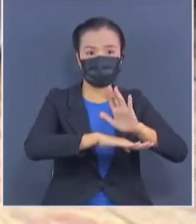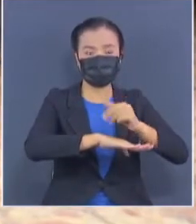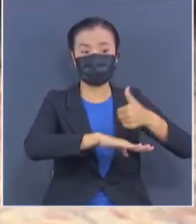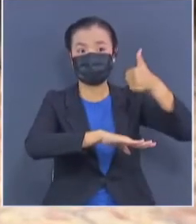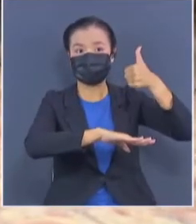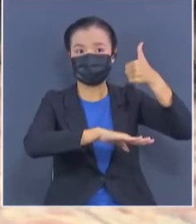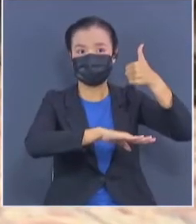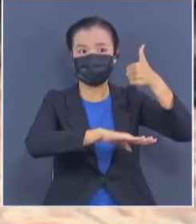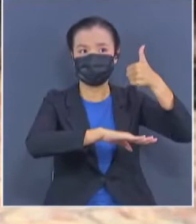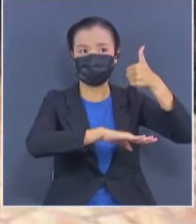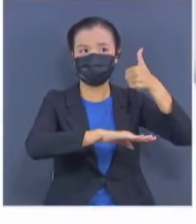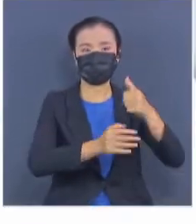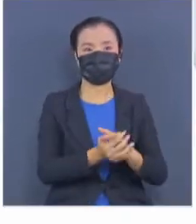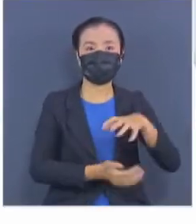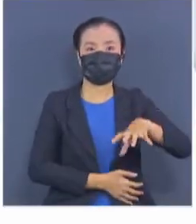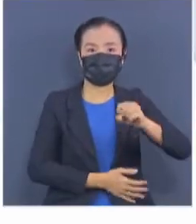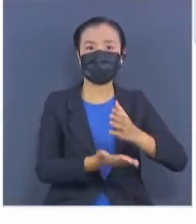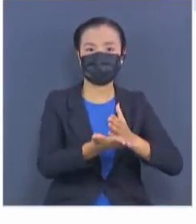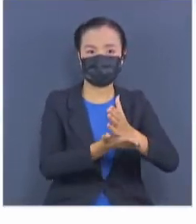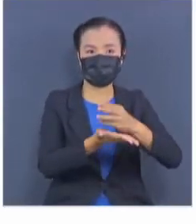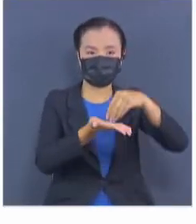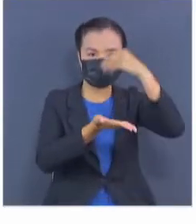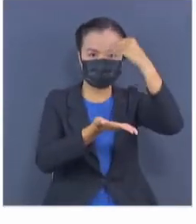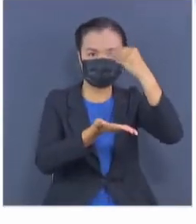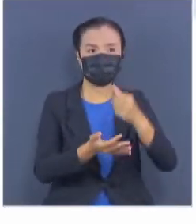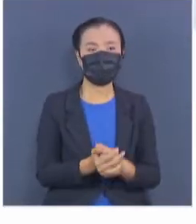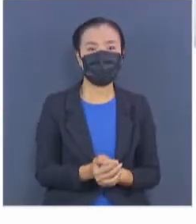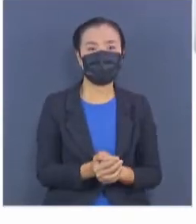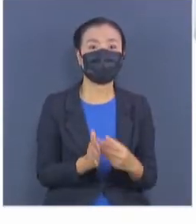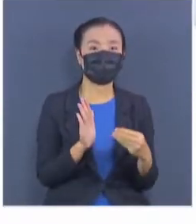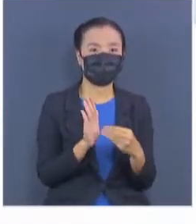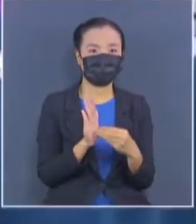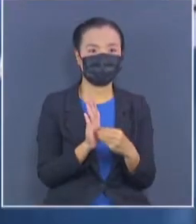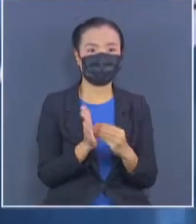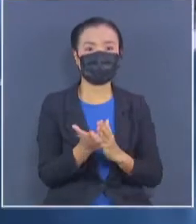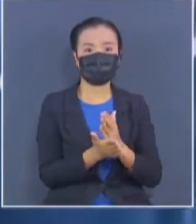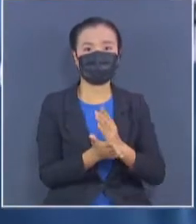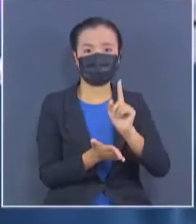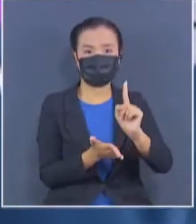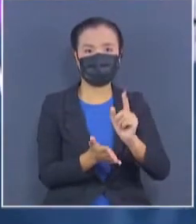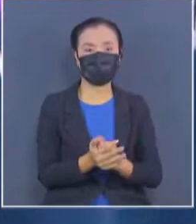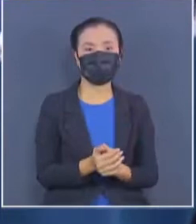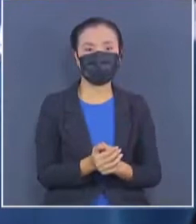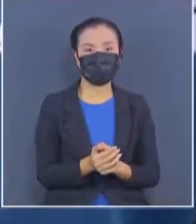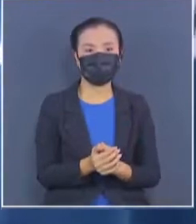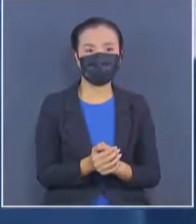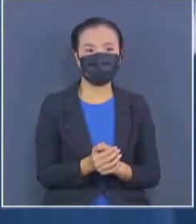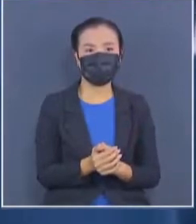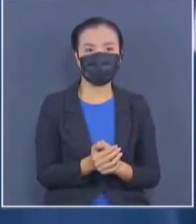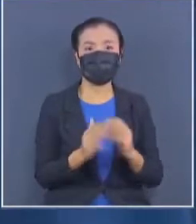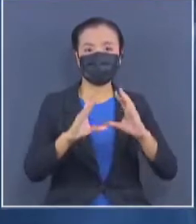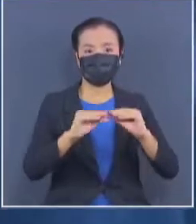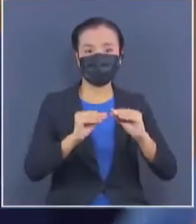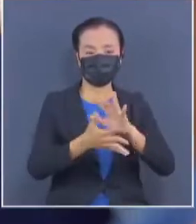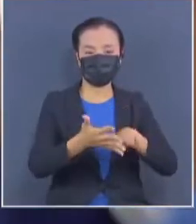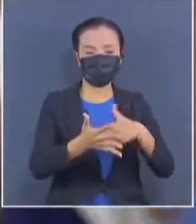กว่านั้นอีกคือท่านรองผู้อำนวยการสำนักงานเขตพื้นที่การศึกษามัธยมศึกษากรุงเทพมหานครเขต ๑เขาบอกว่าครับตอนนี้ได้มีการประชุม